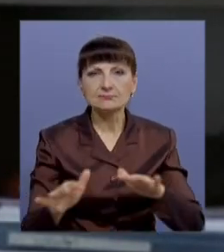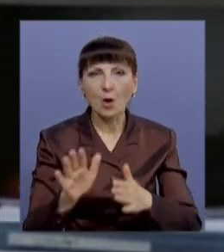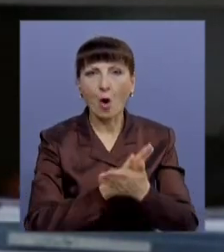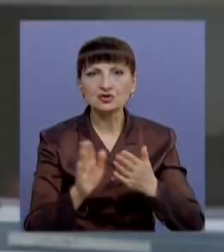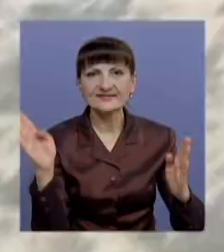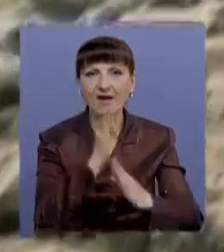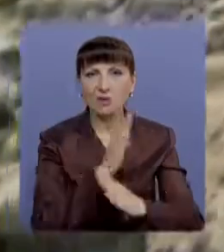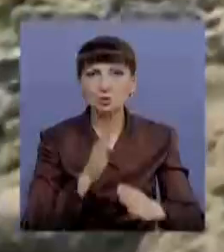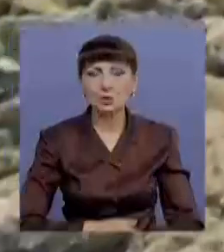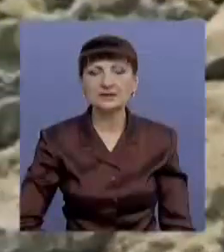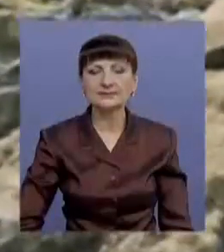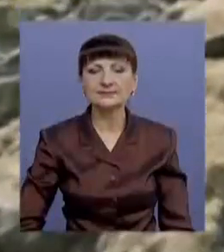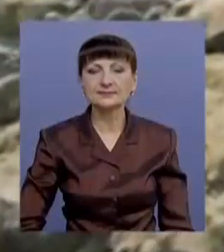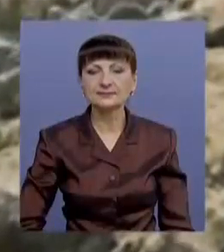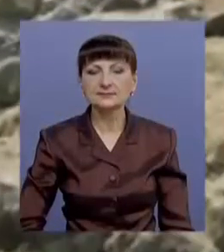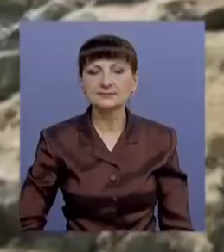меры.